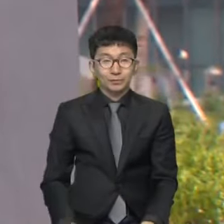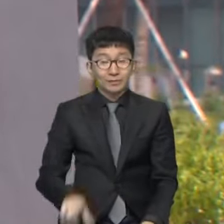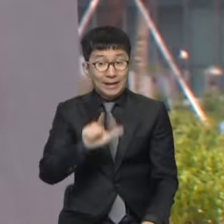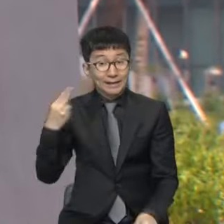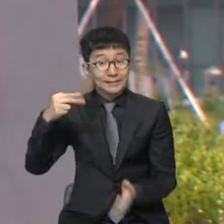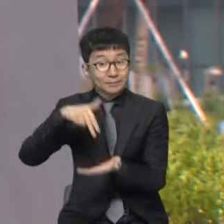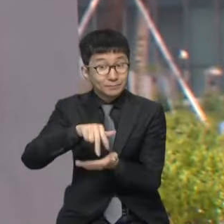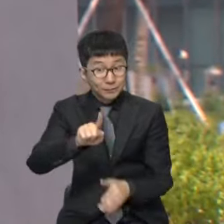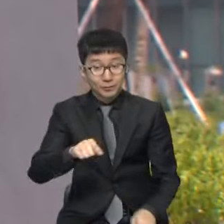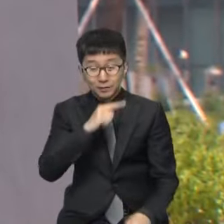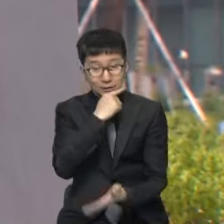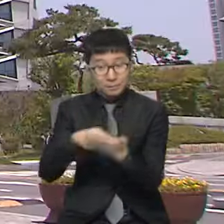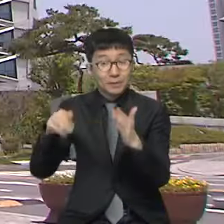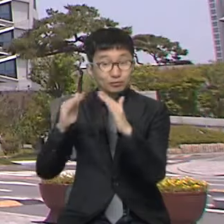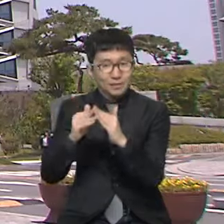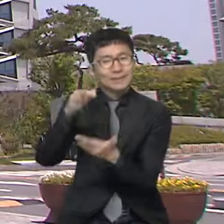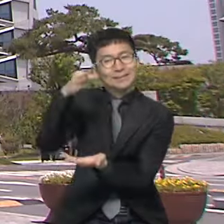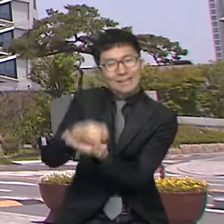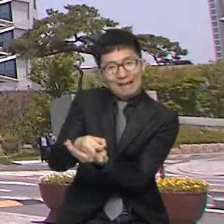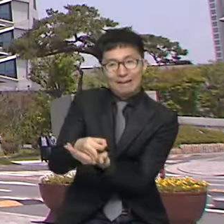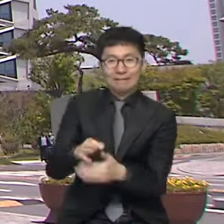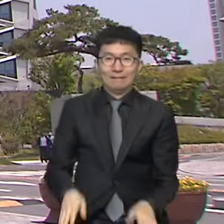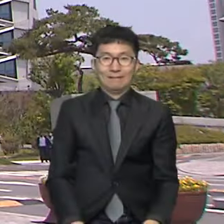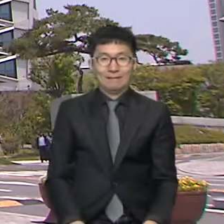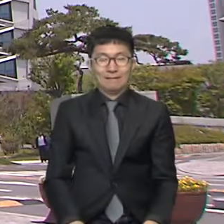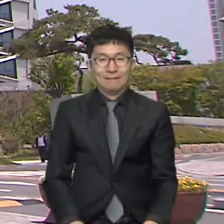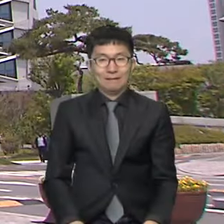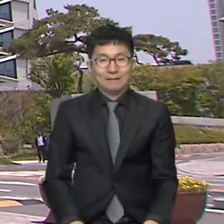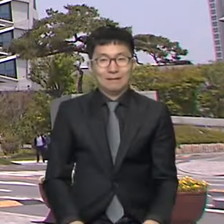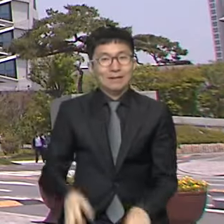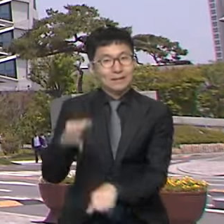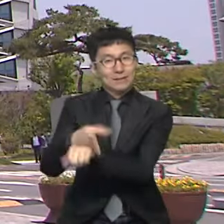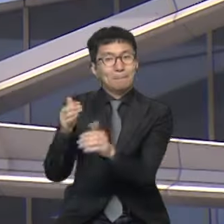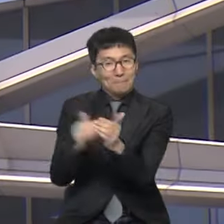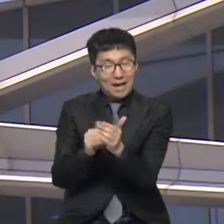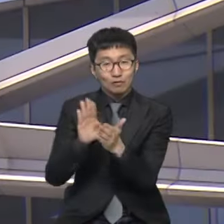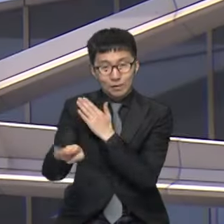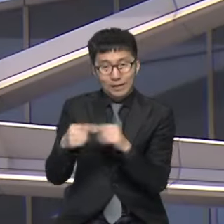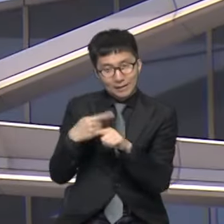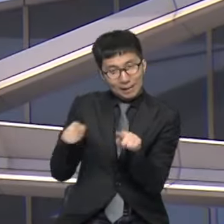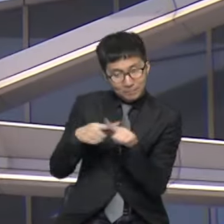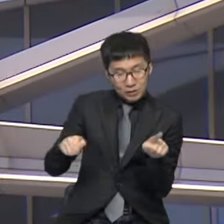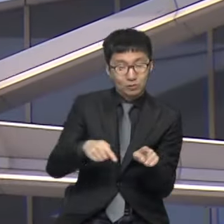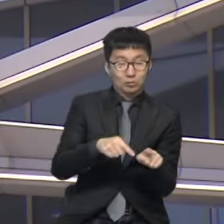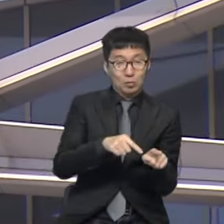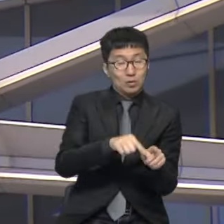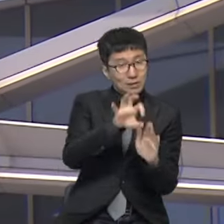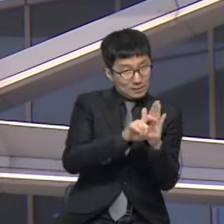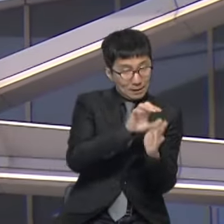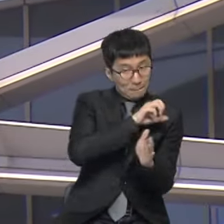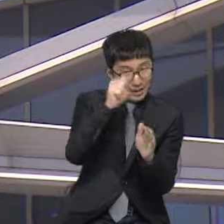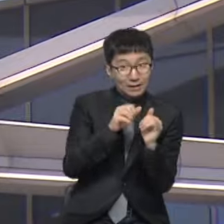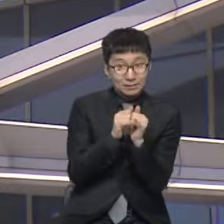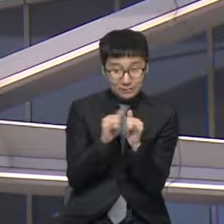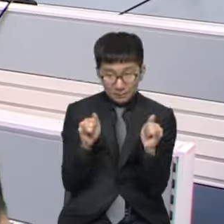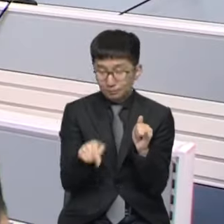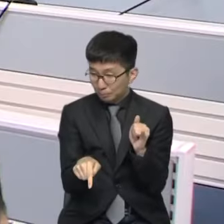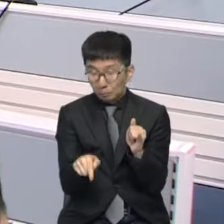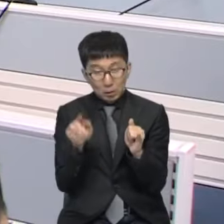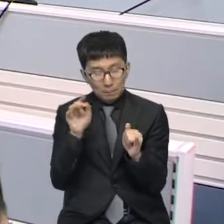LH는 피해 주택을 감정가보다 더 싸게 낙찰가로 사들여 감정가와 낙찰가 차액으로 피해자들 임대료를